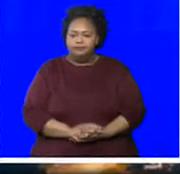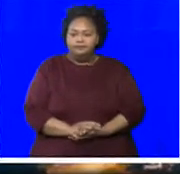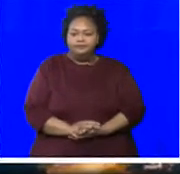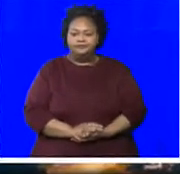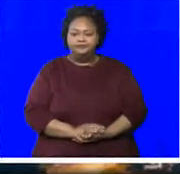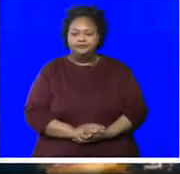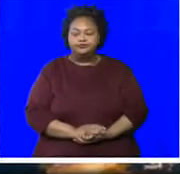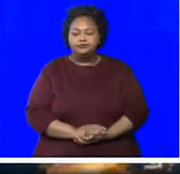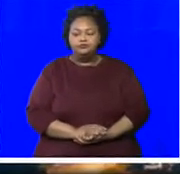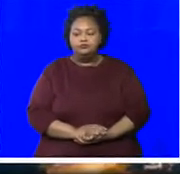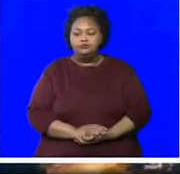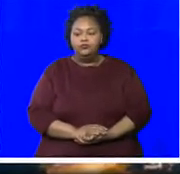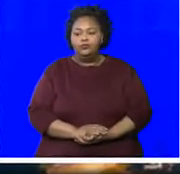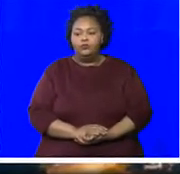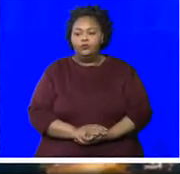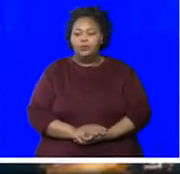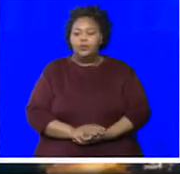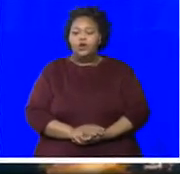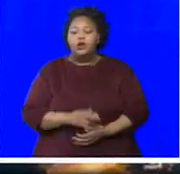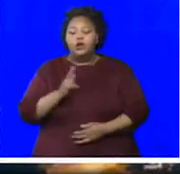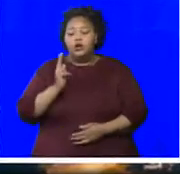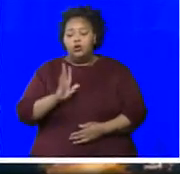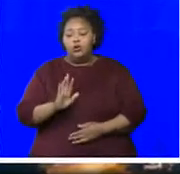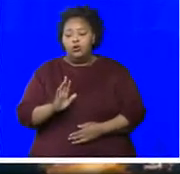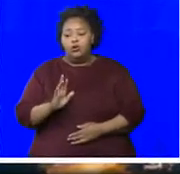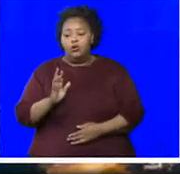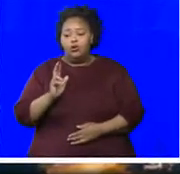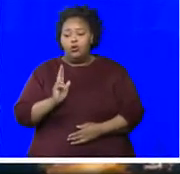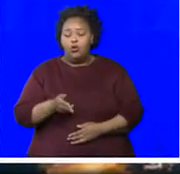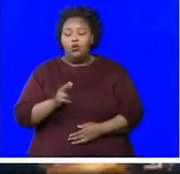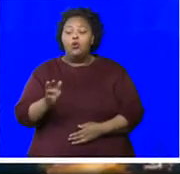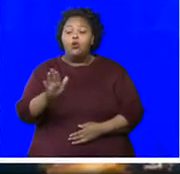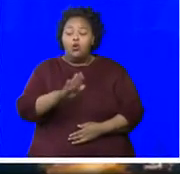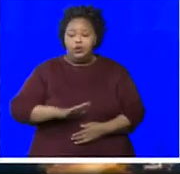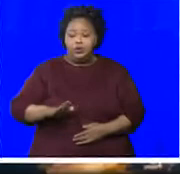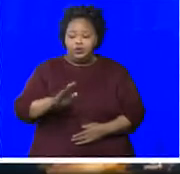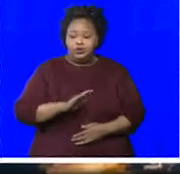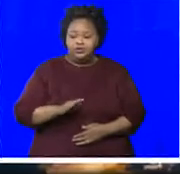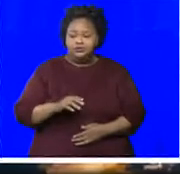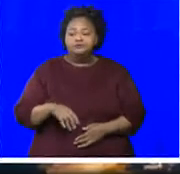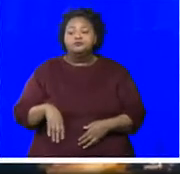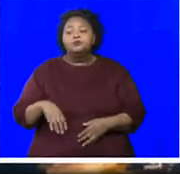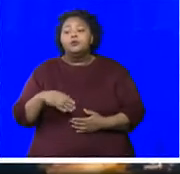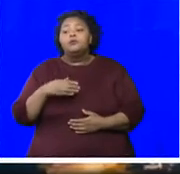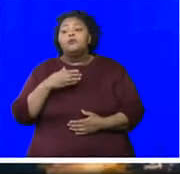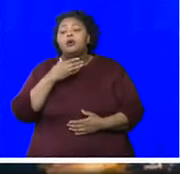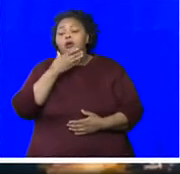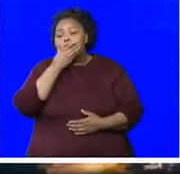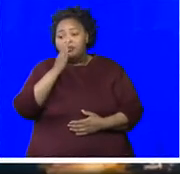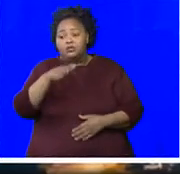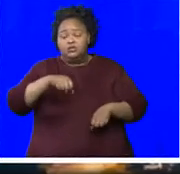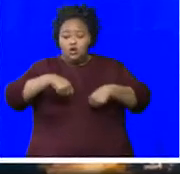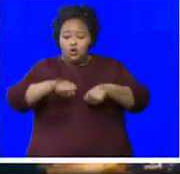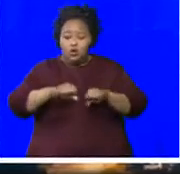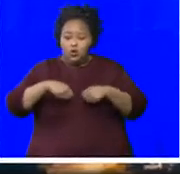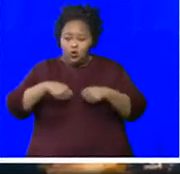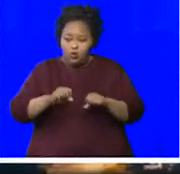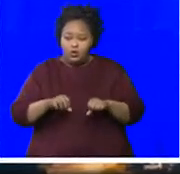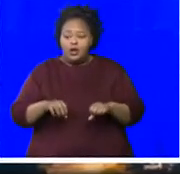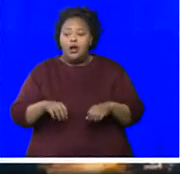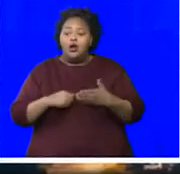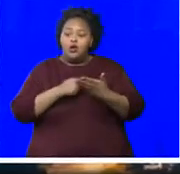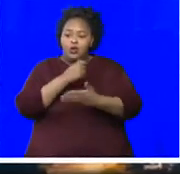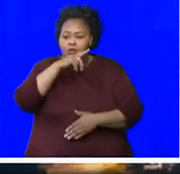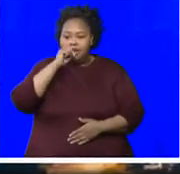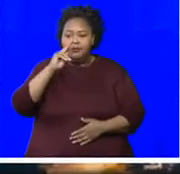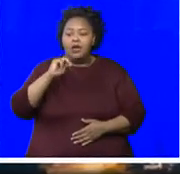Ummango wasenkambeni emphakathini wasethundini ngaphansi kwenkundla yasemadla ngempisi sokusukumela etulo kulungisa feniswe kuvikela imfuyo ngokuthi